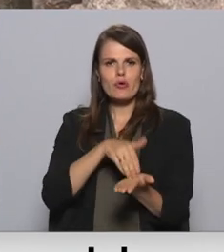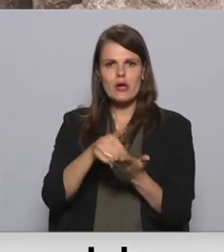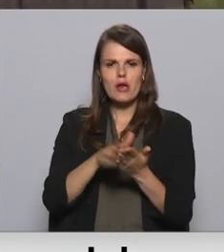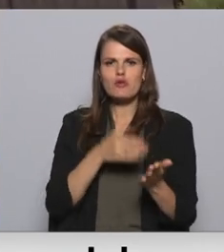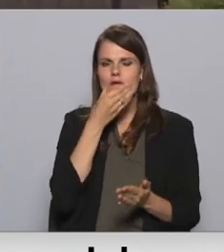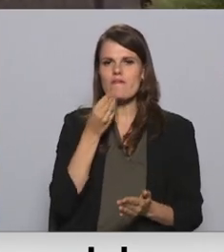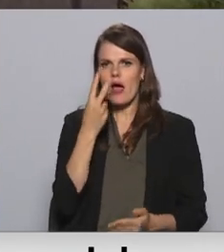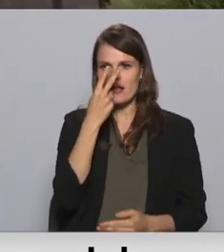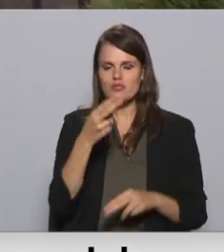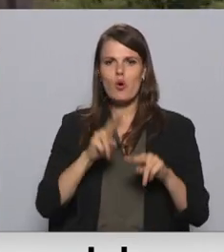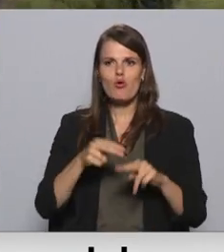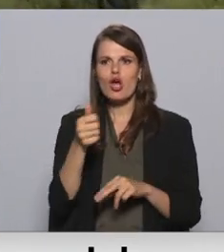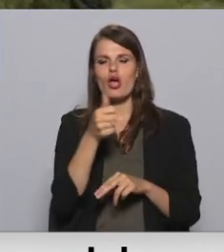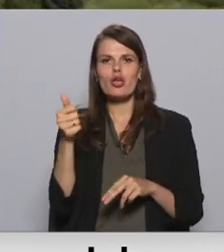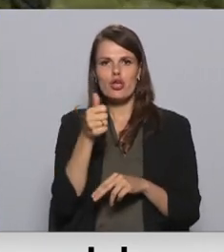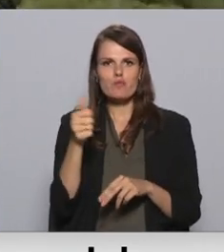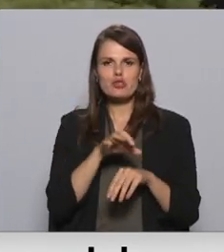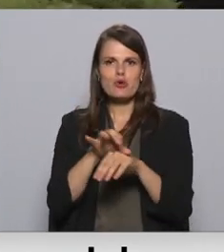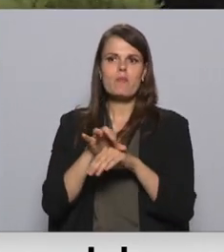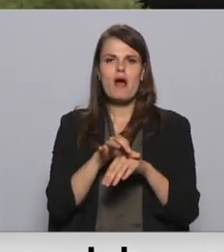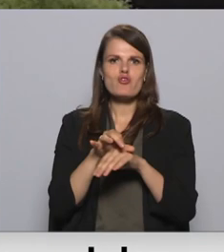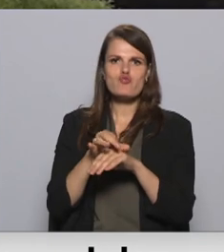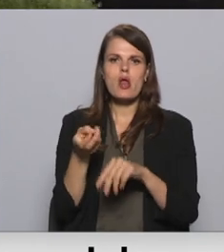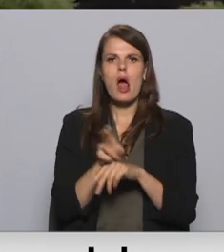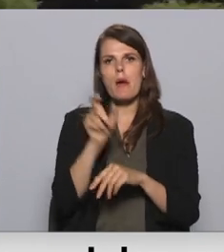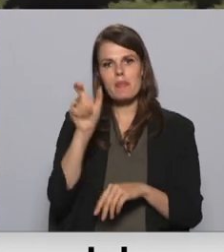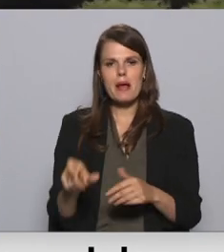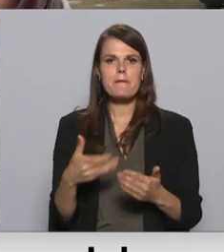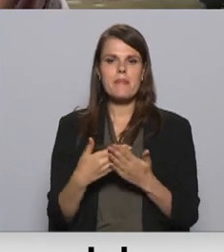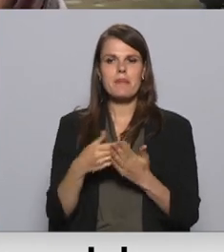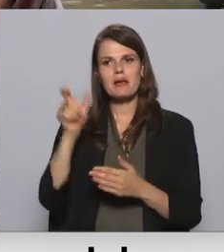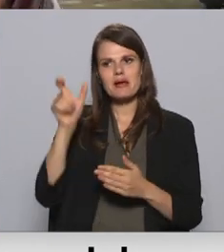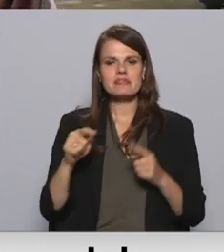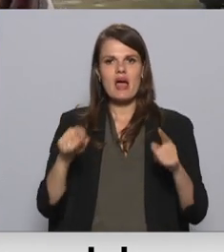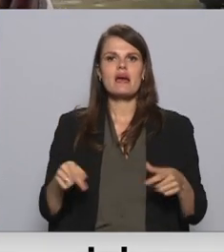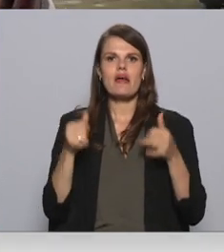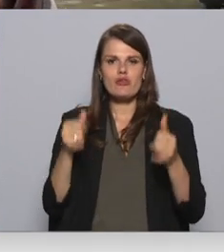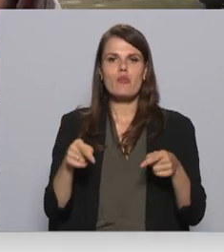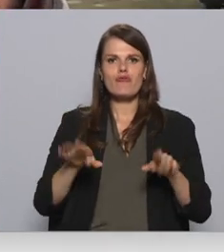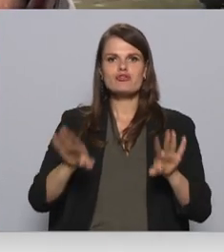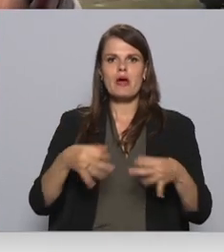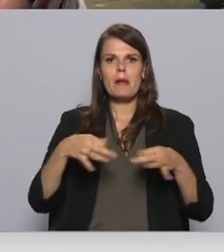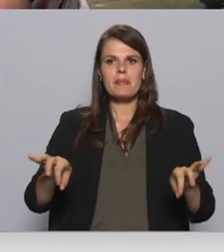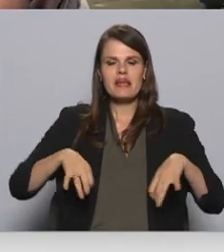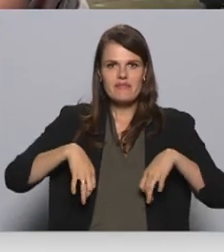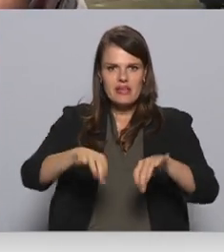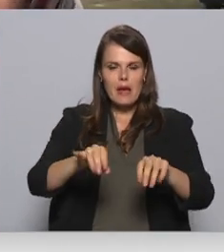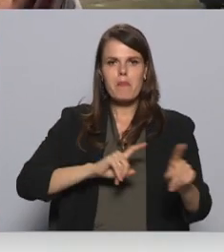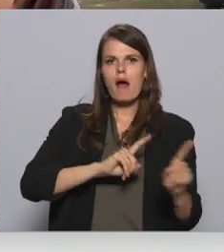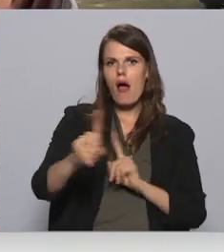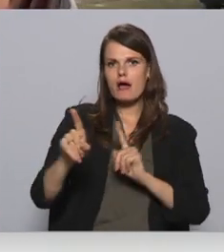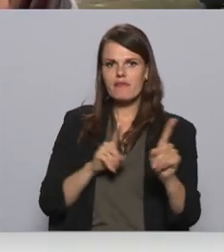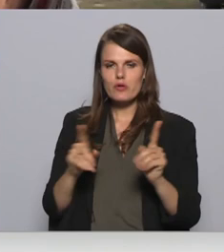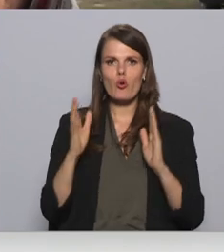pavadoņiem apmeklētājiem. Doma ir tāda, kad arī cilvēks tā kā ratiņkrēslā, viņš varētu brīvi iebraukt, arī pārvietoties